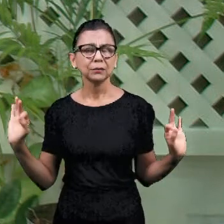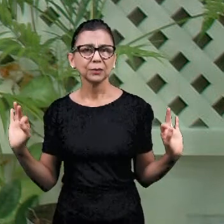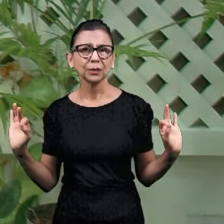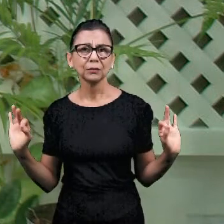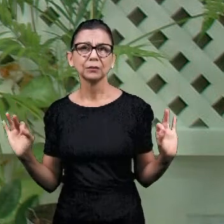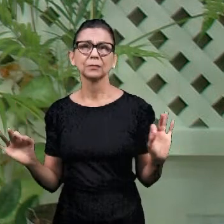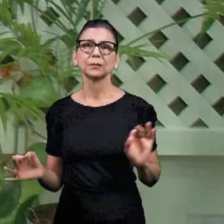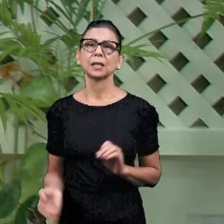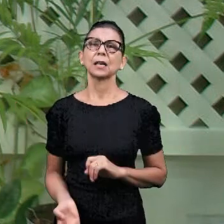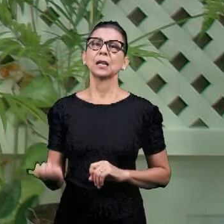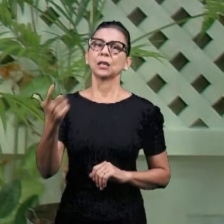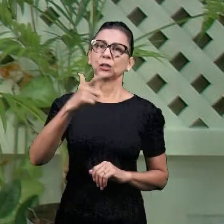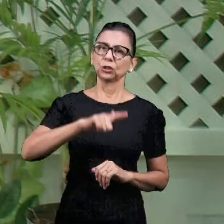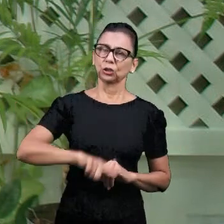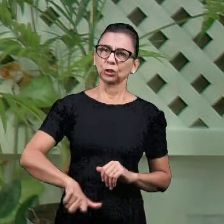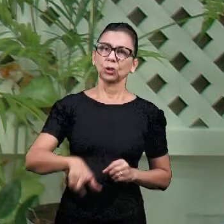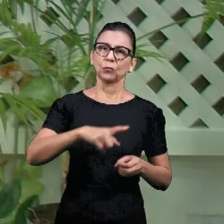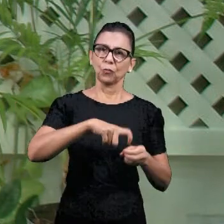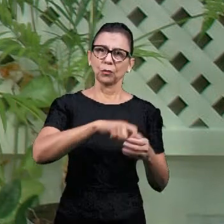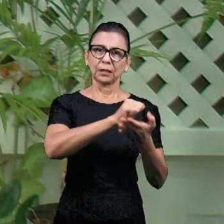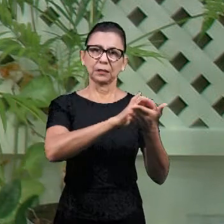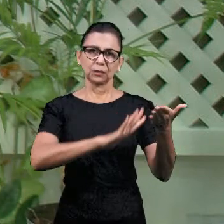vide. C'est ça, ma soeur.